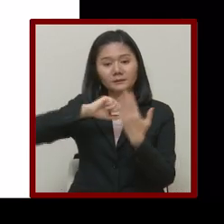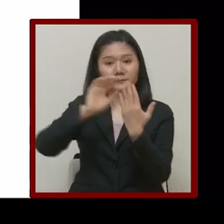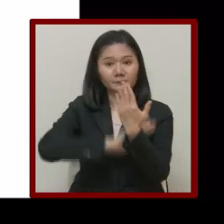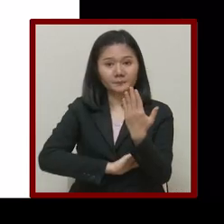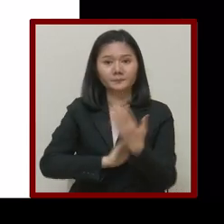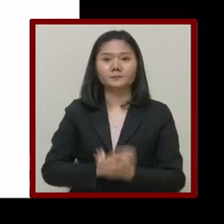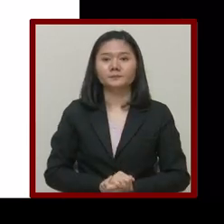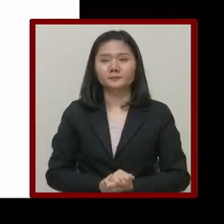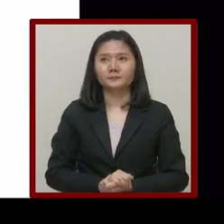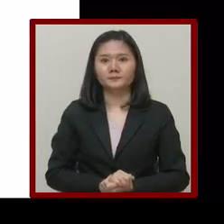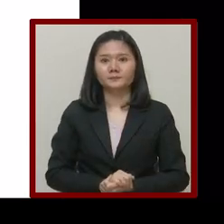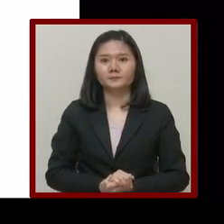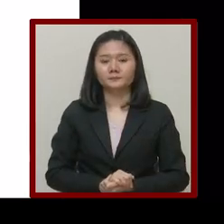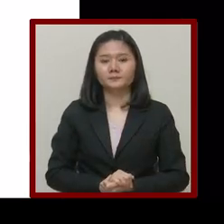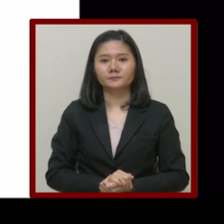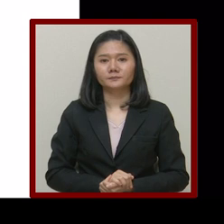ะ